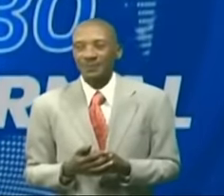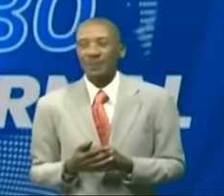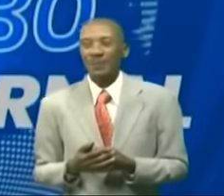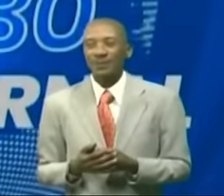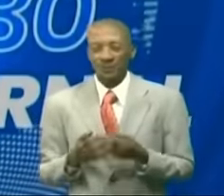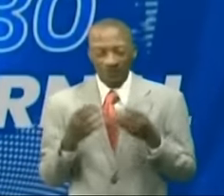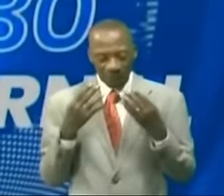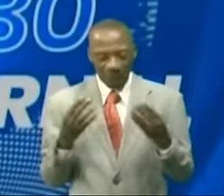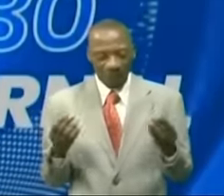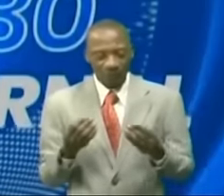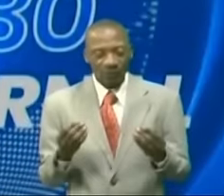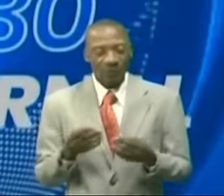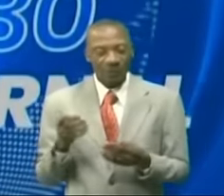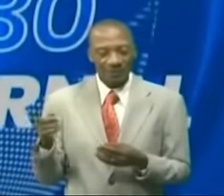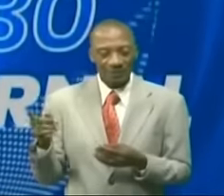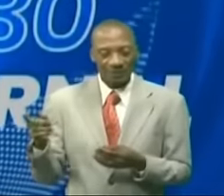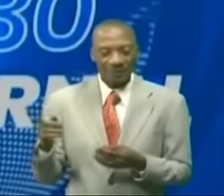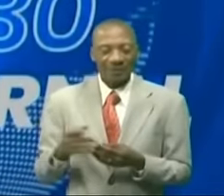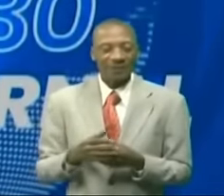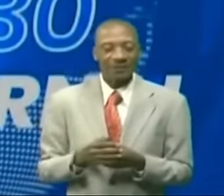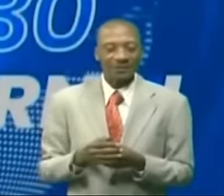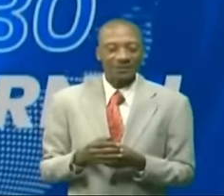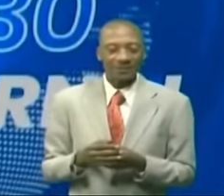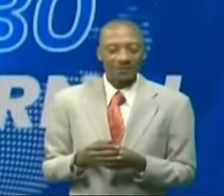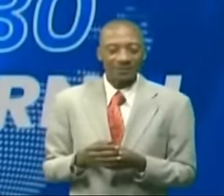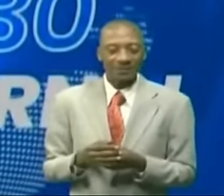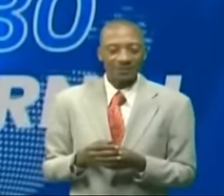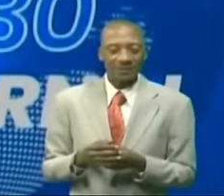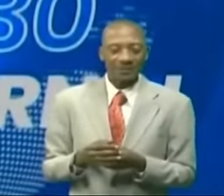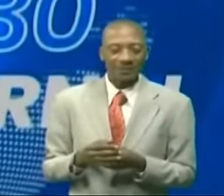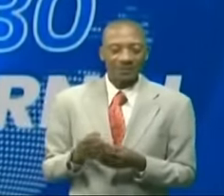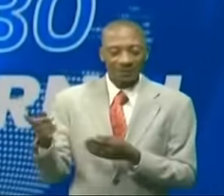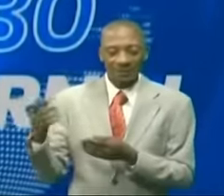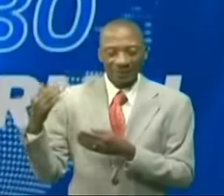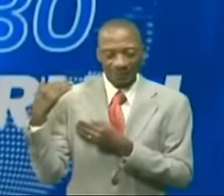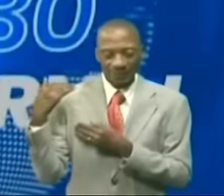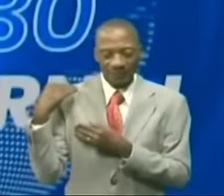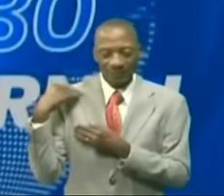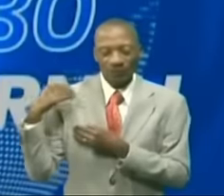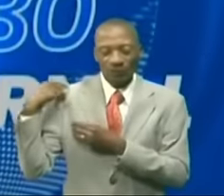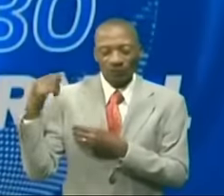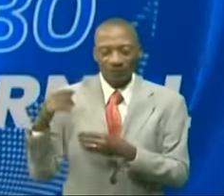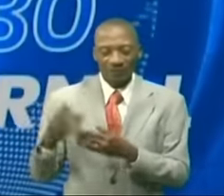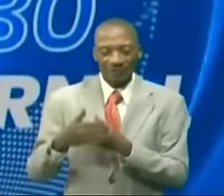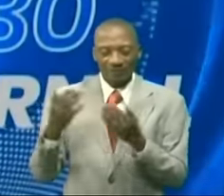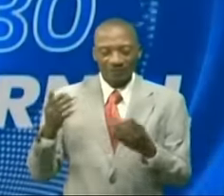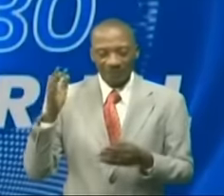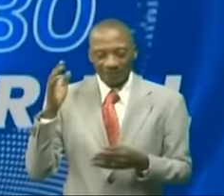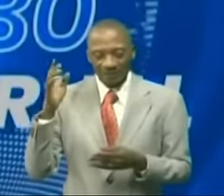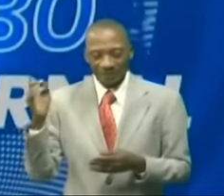à l'inspection provinciale de la ville province de Kinshasa. Ça pour s'y rassurer